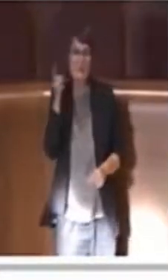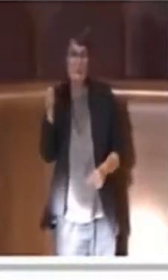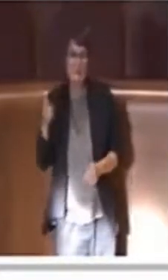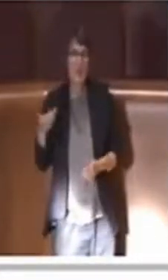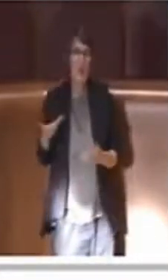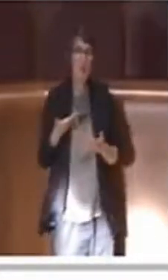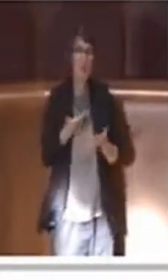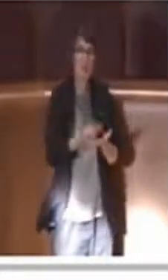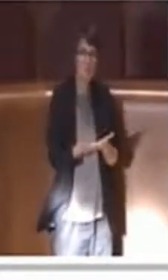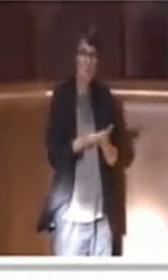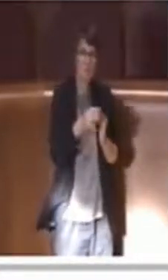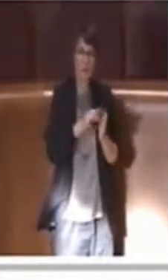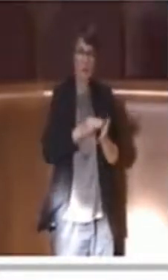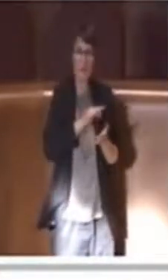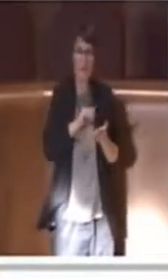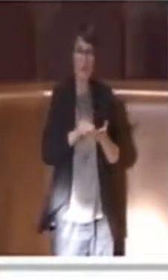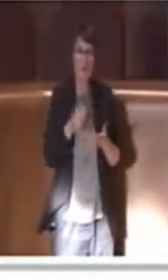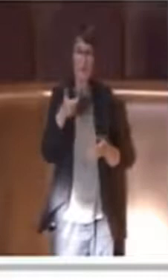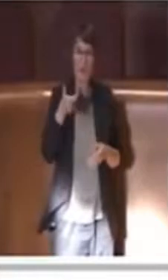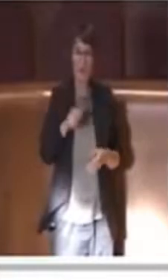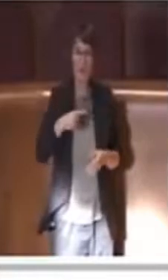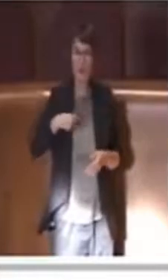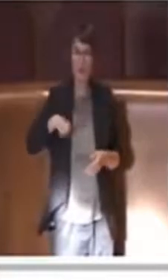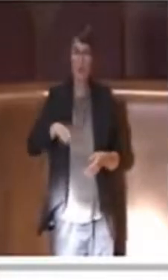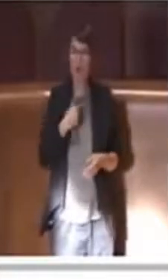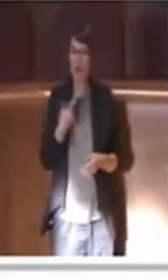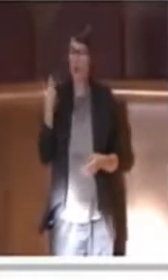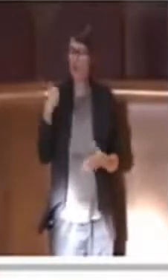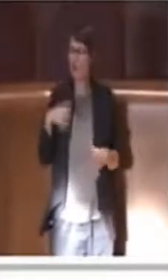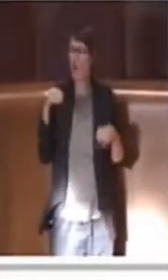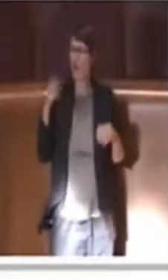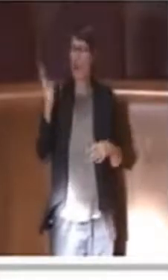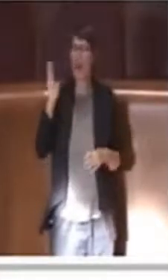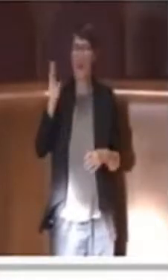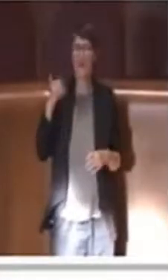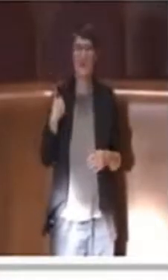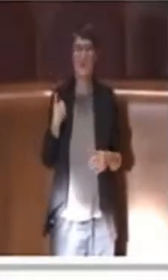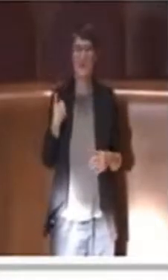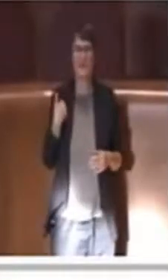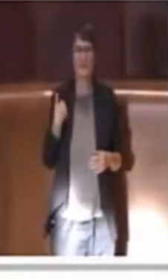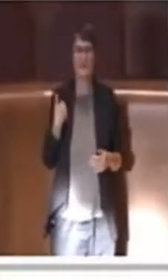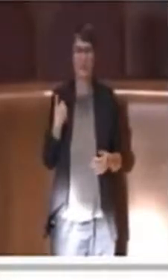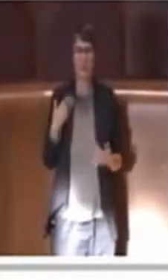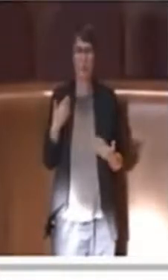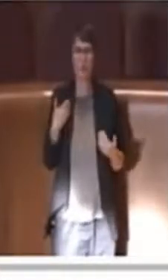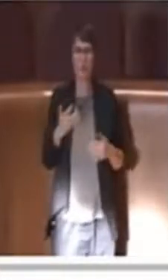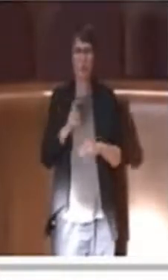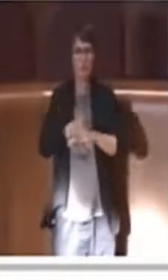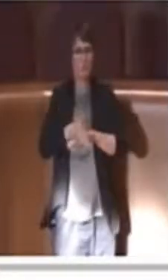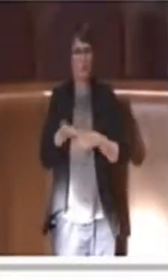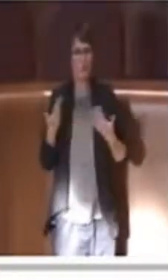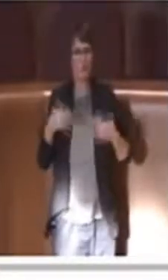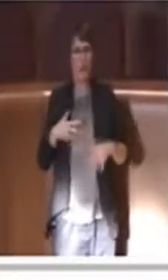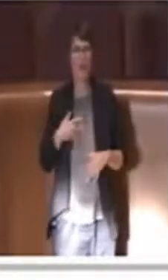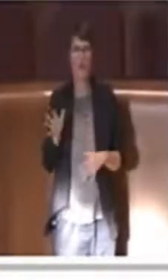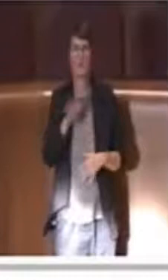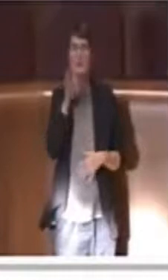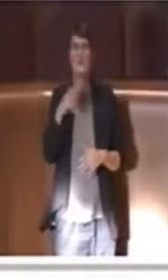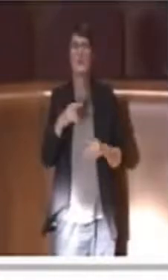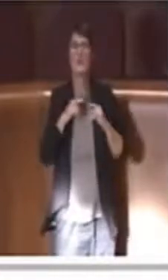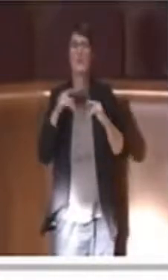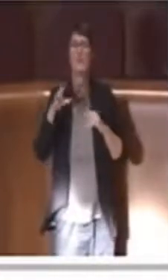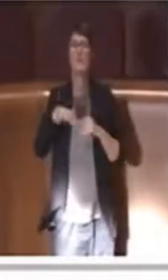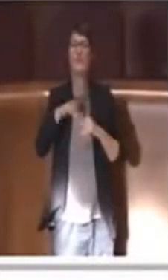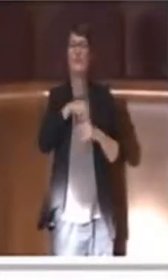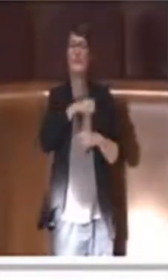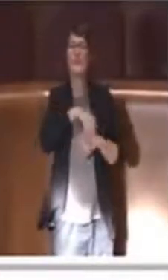quando noi queste cose da sempre, da subito, Villini Santa Maria una per tutti, ci avevamo ancora il consigliere